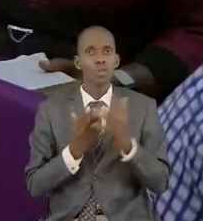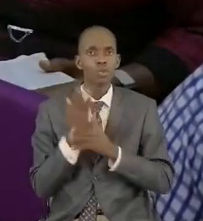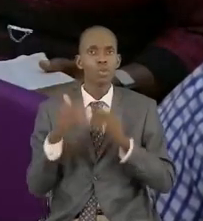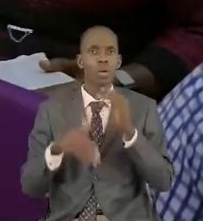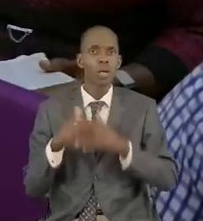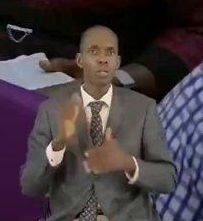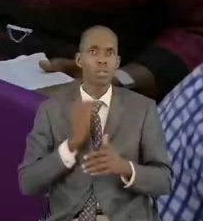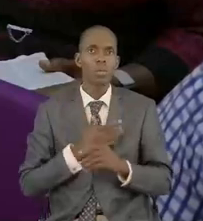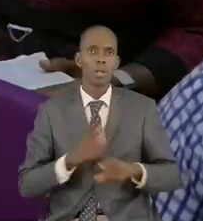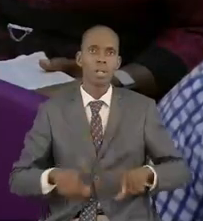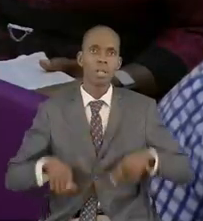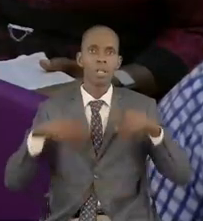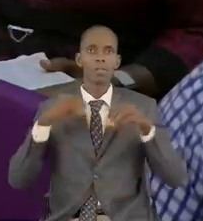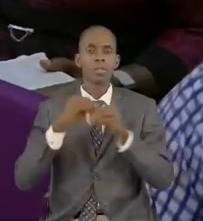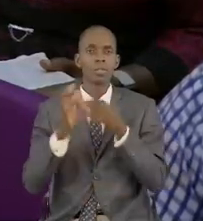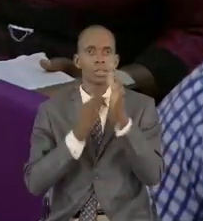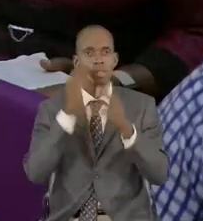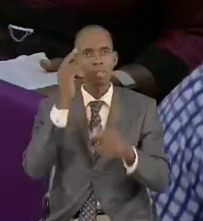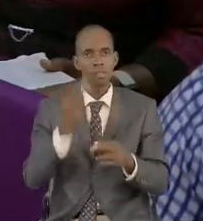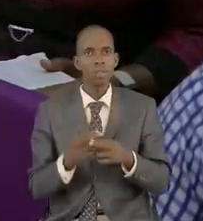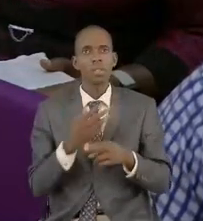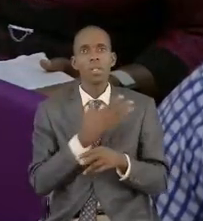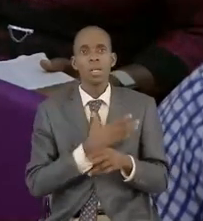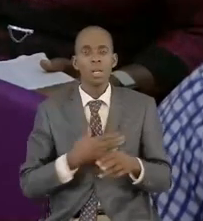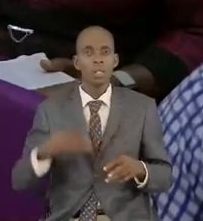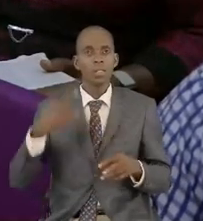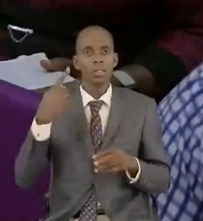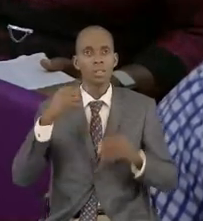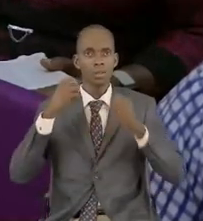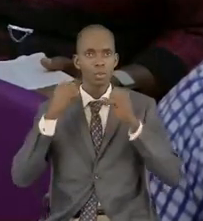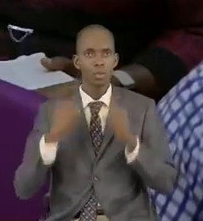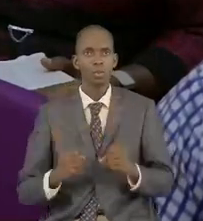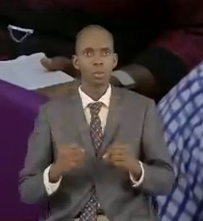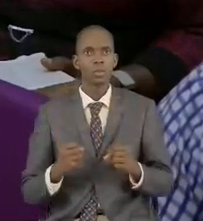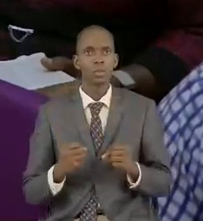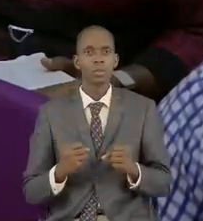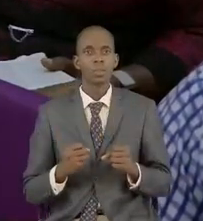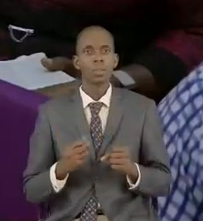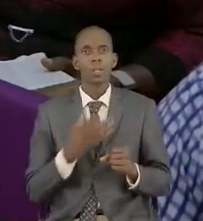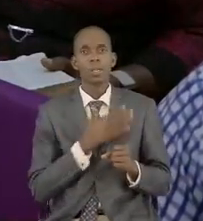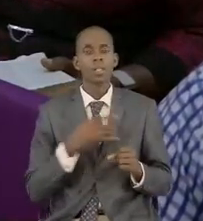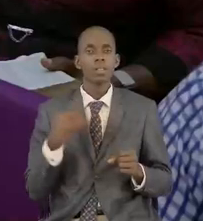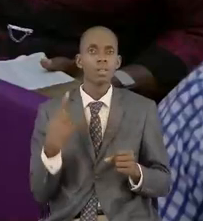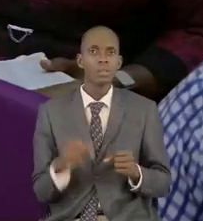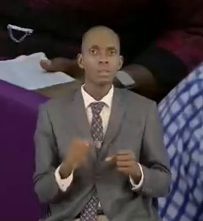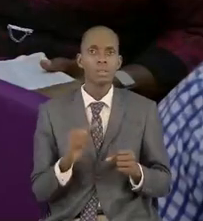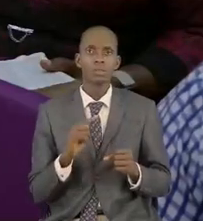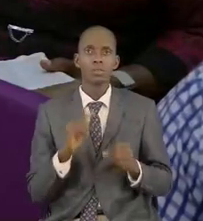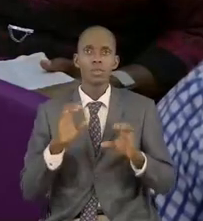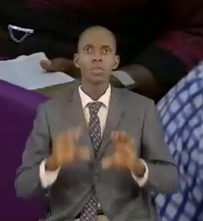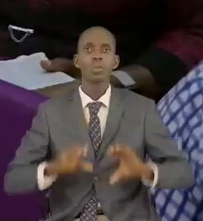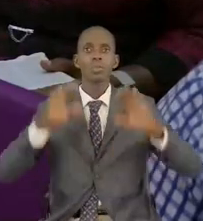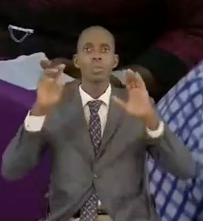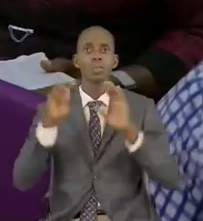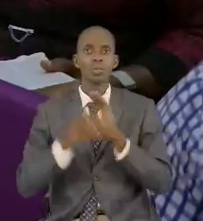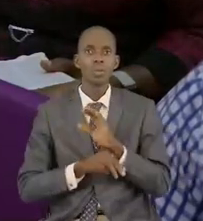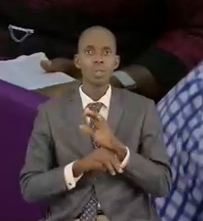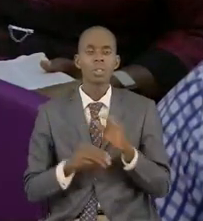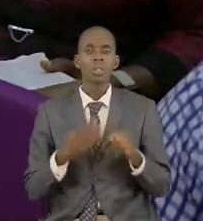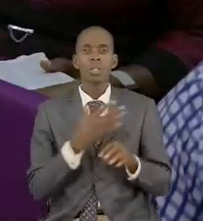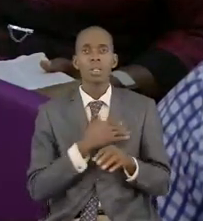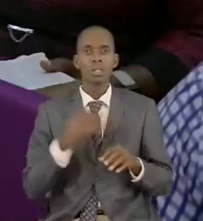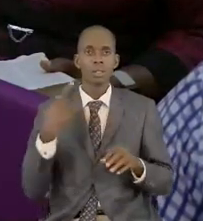toute notre vie au nord de Jésus-Christ et la force et le sérieux et l'engagement